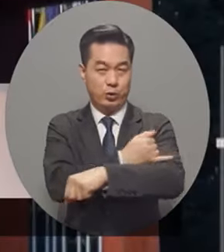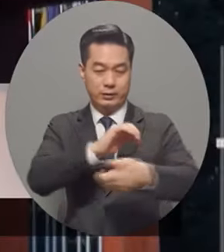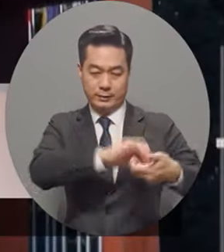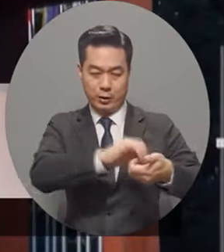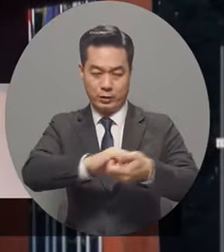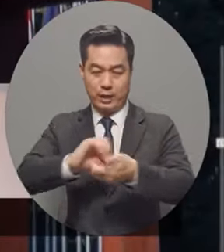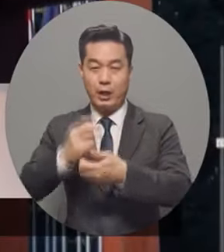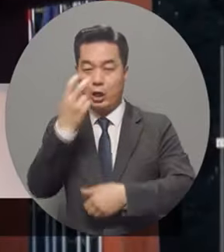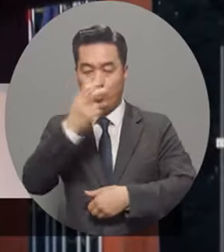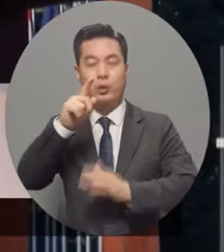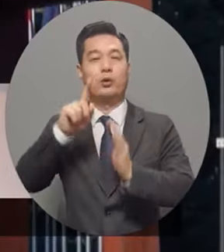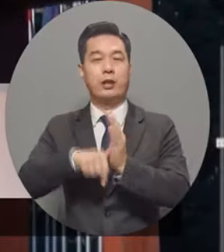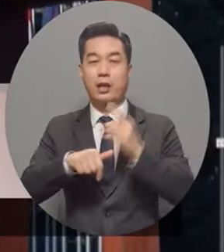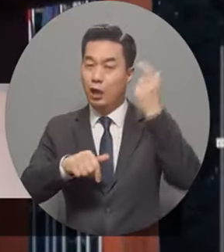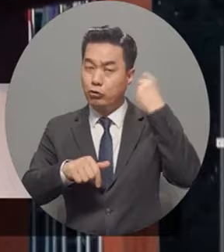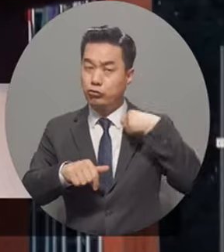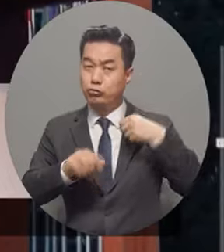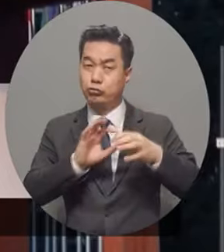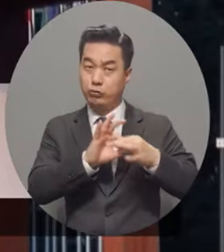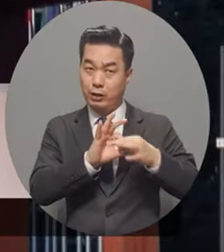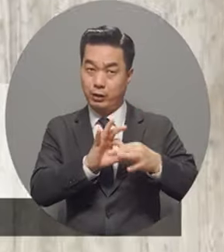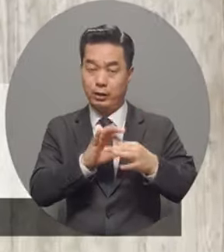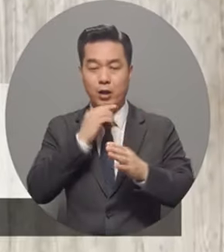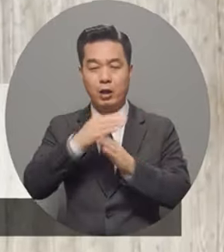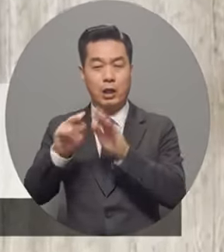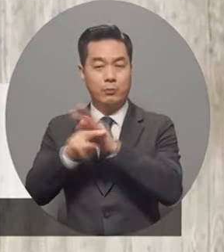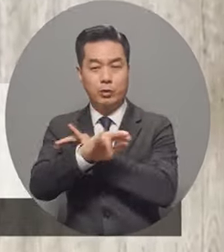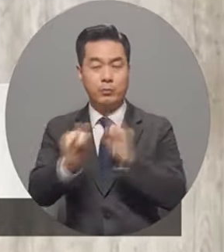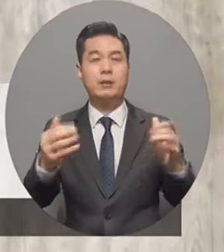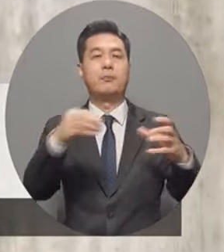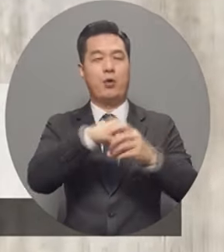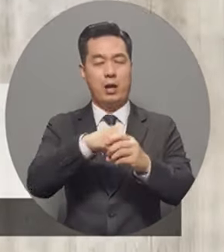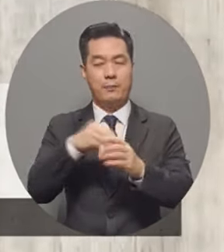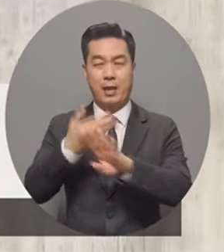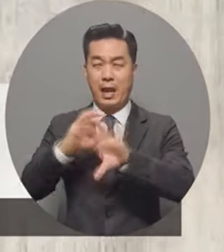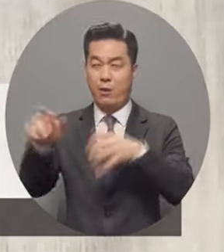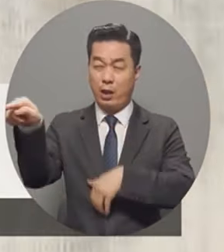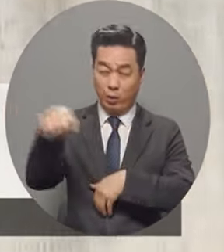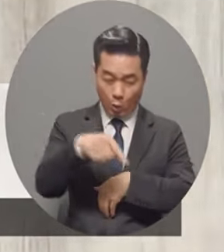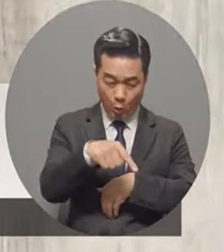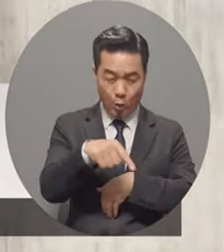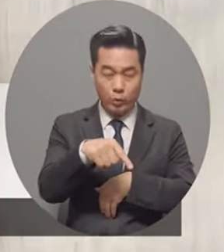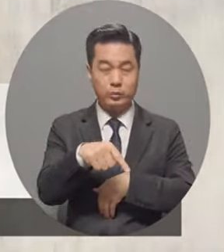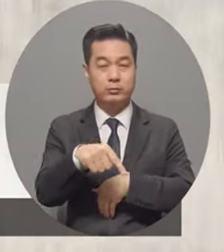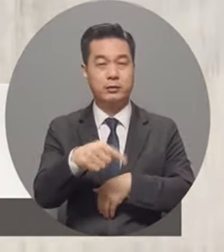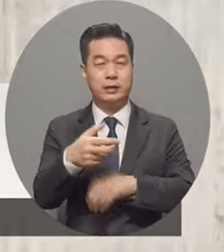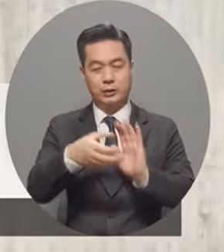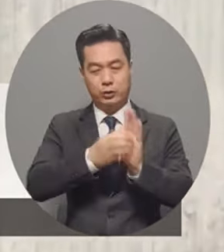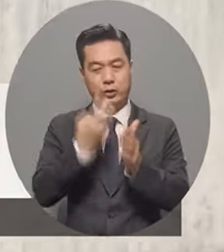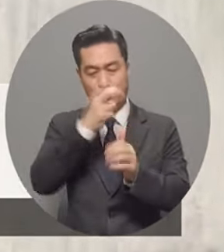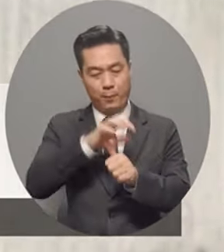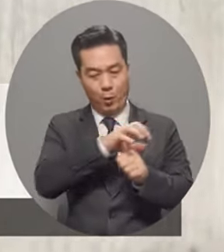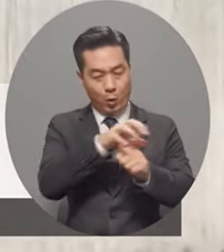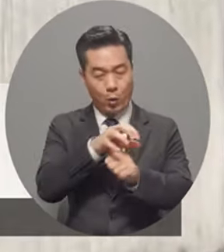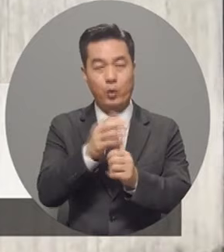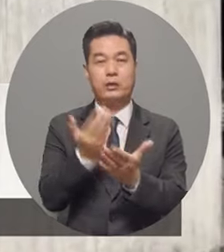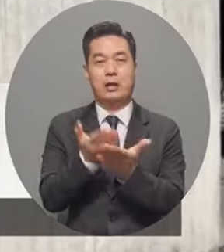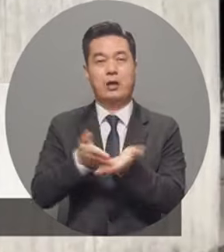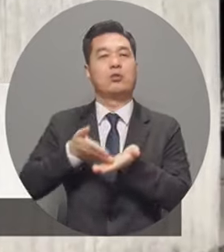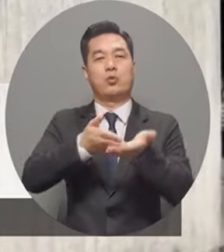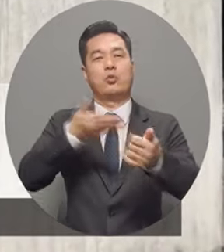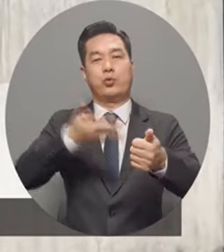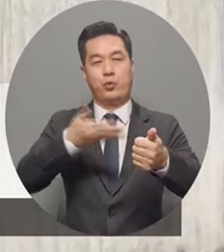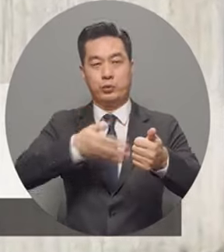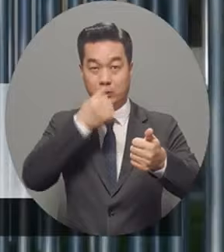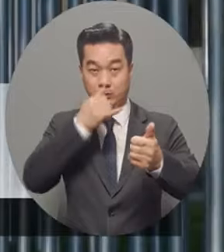절차에서 중국에 대해 탈북민을 포함한 해외 출신 이탈자들에 대해 적절한 보호를 제공하길 권고한다고